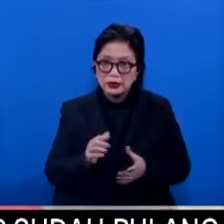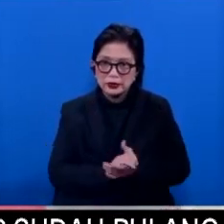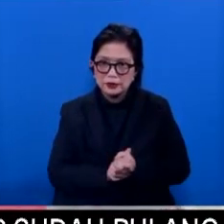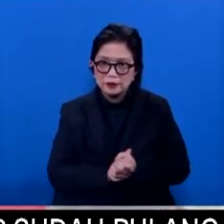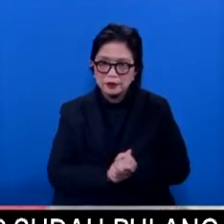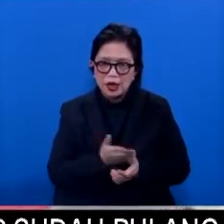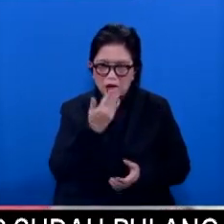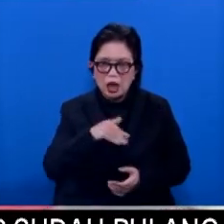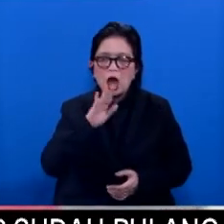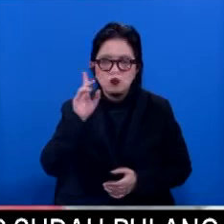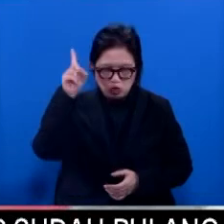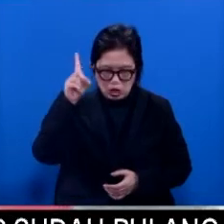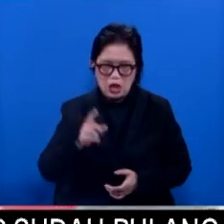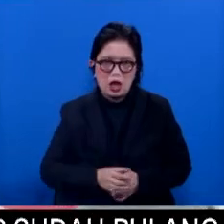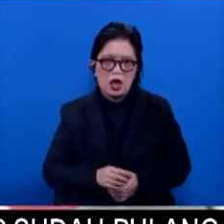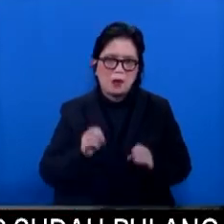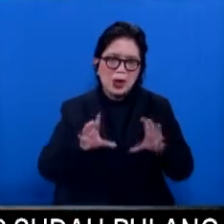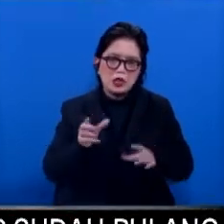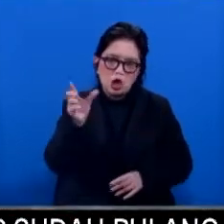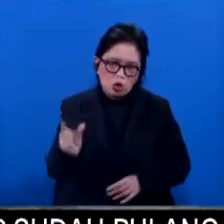gimana? Alhamdulillah sudah ada.